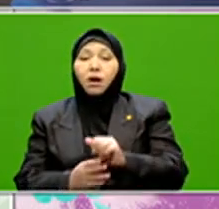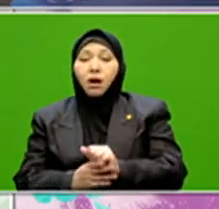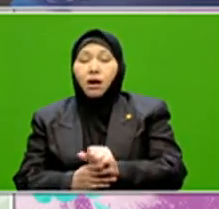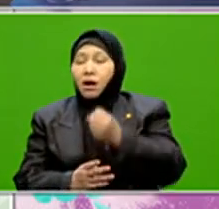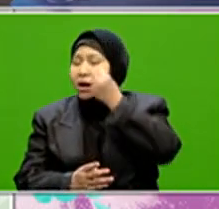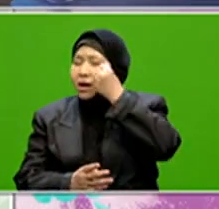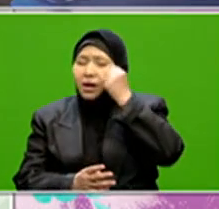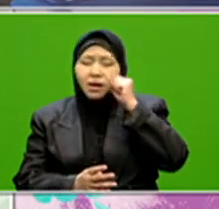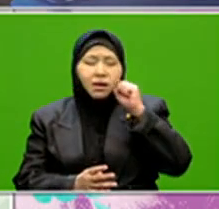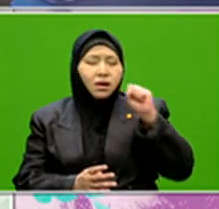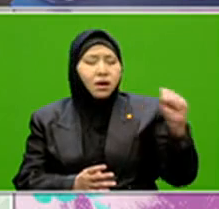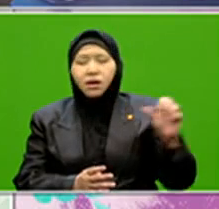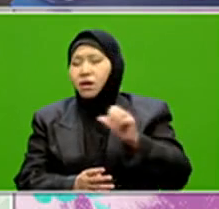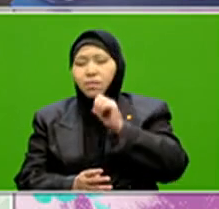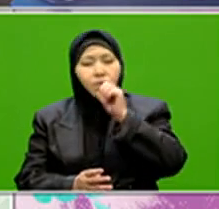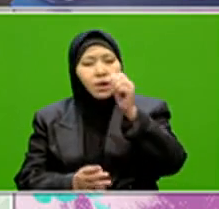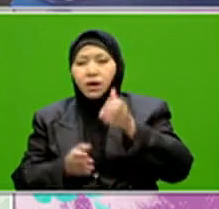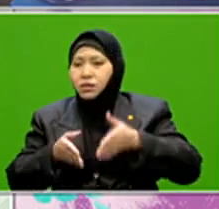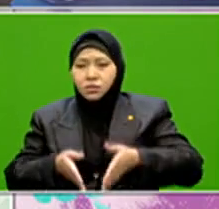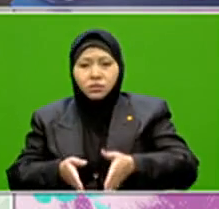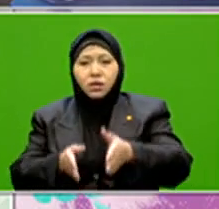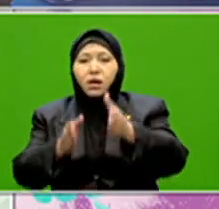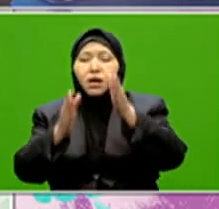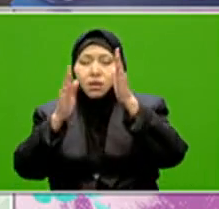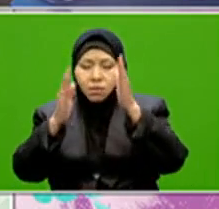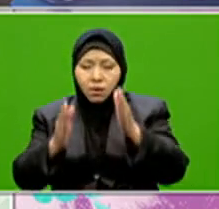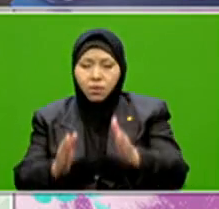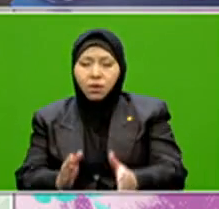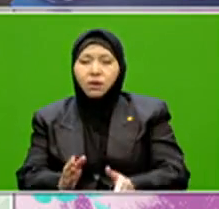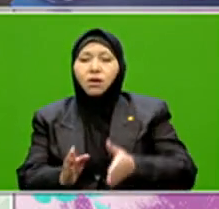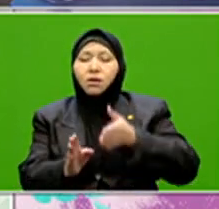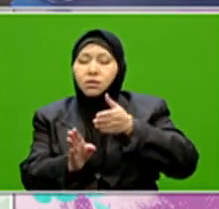المغضوب عليهم ولا